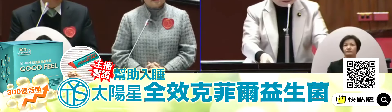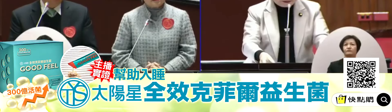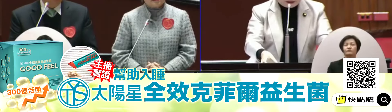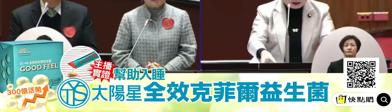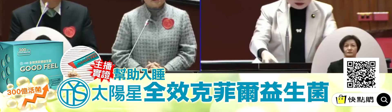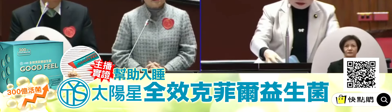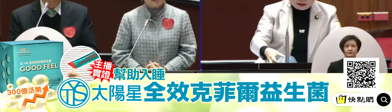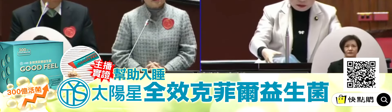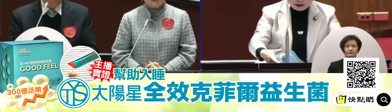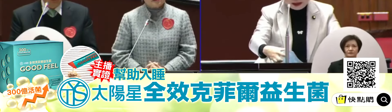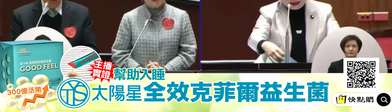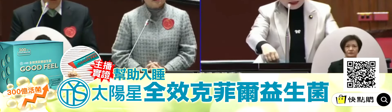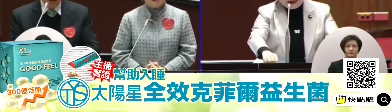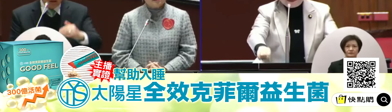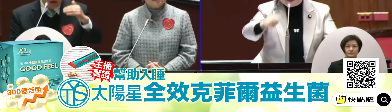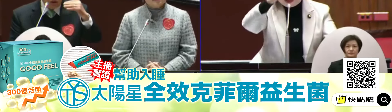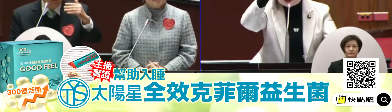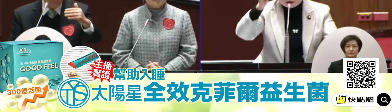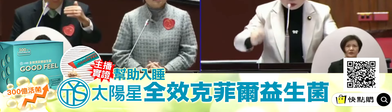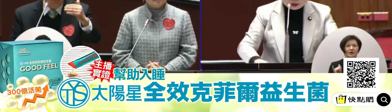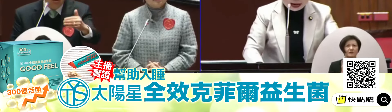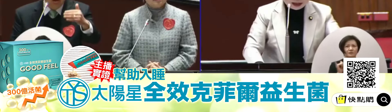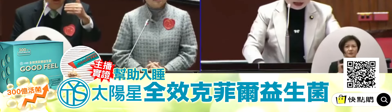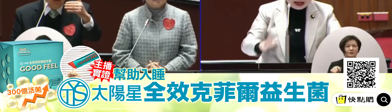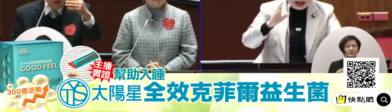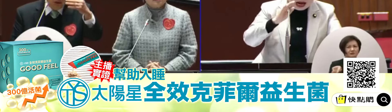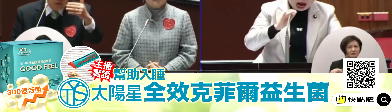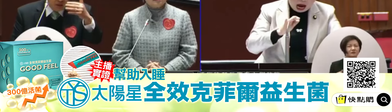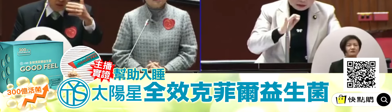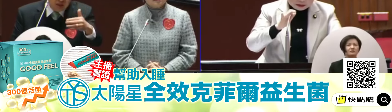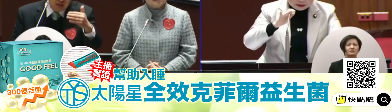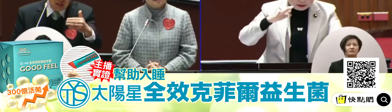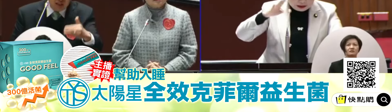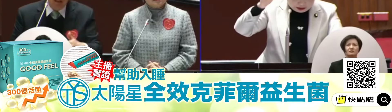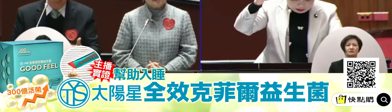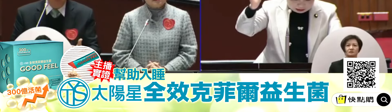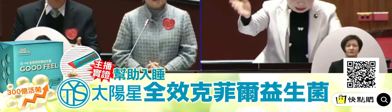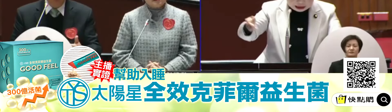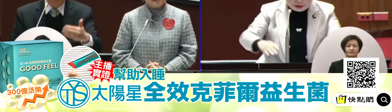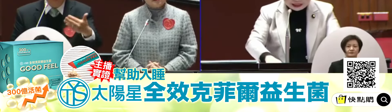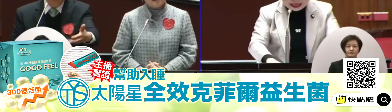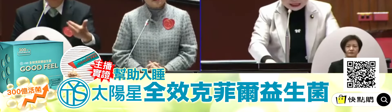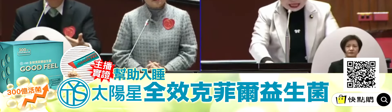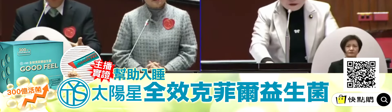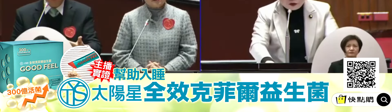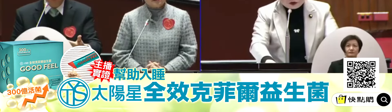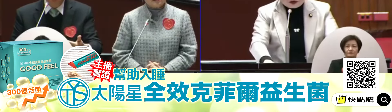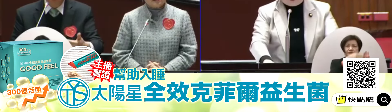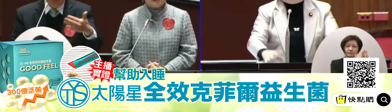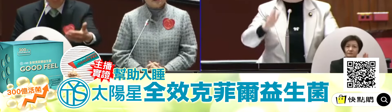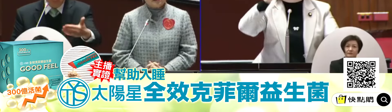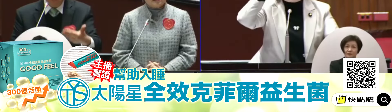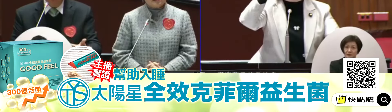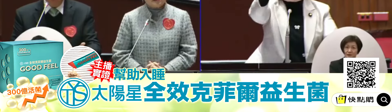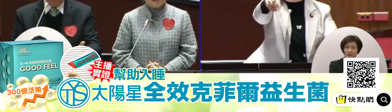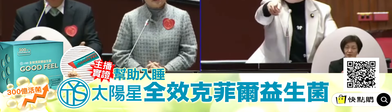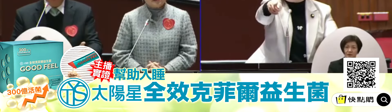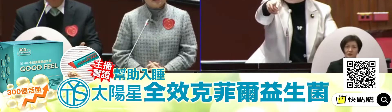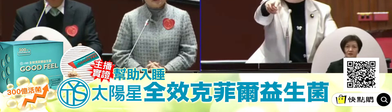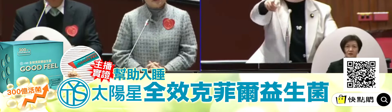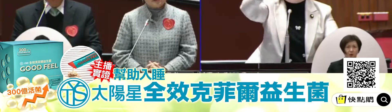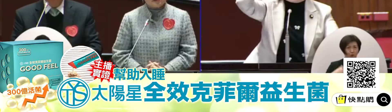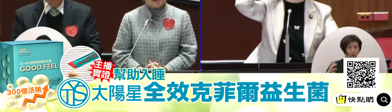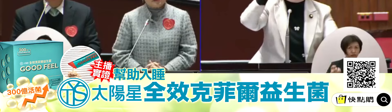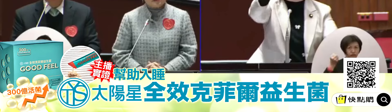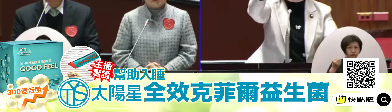不能够答应，因为这个就是要尊重电价审议委员会，你不尊重专业，您个人的想法。 我有权利要